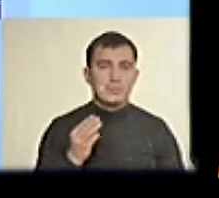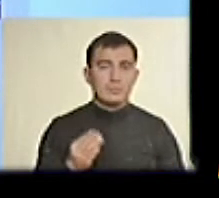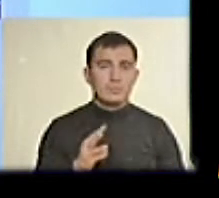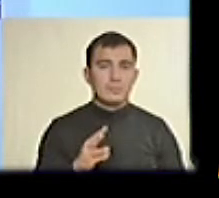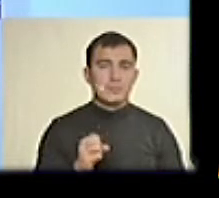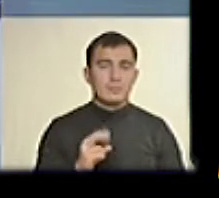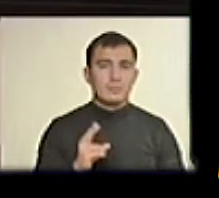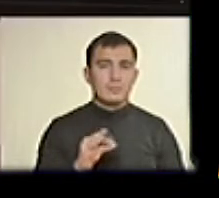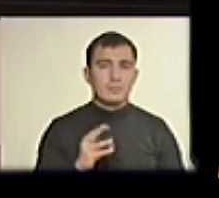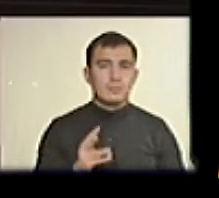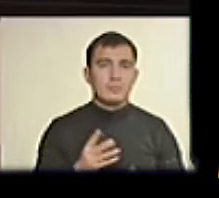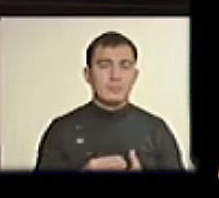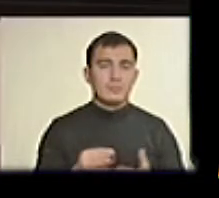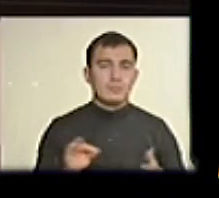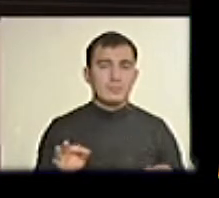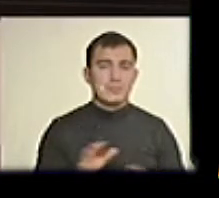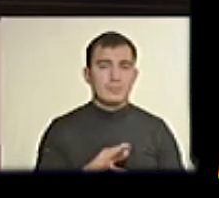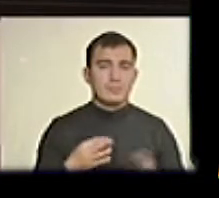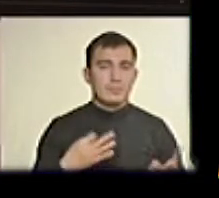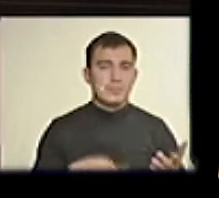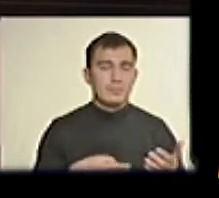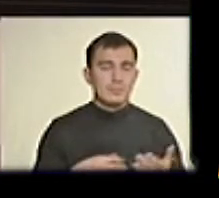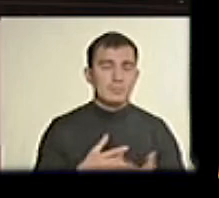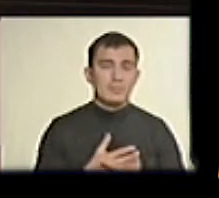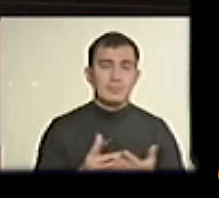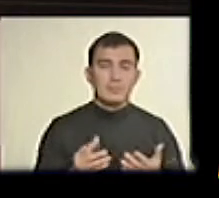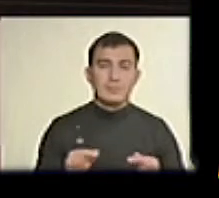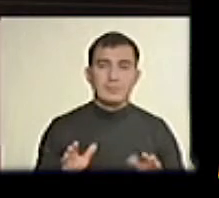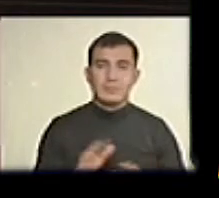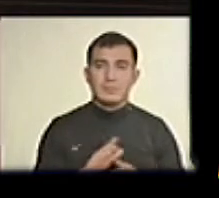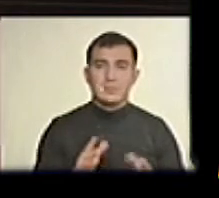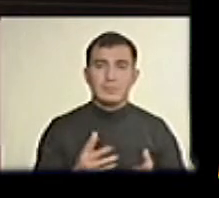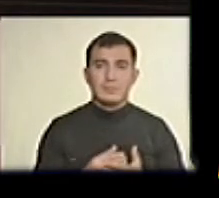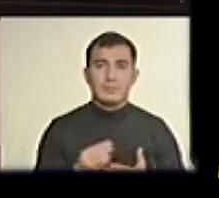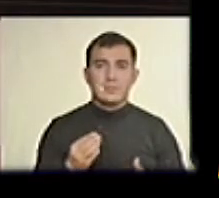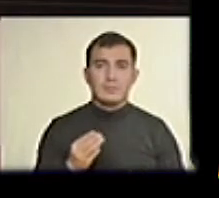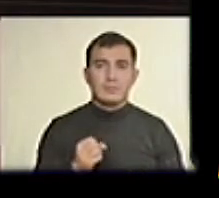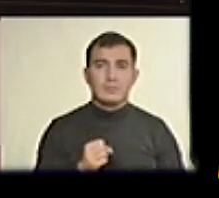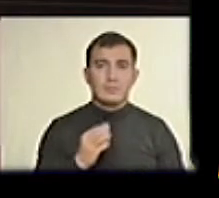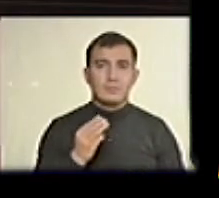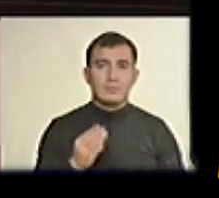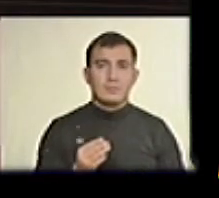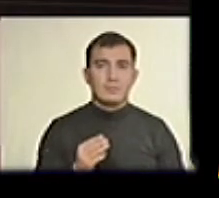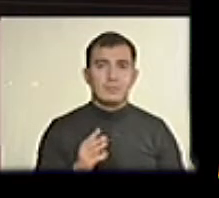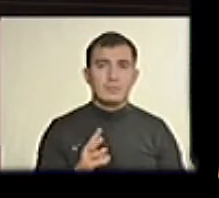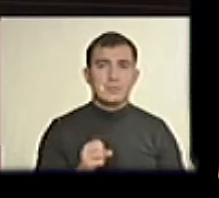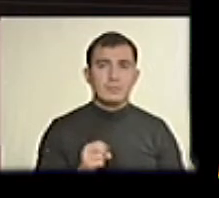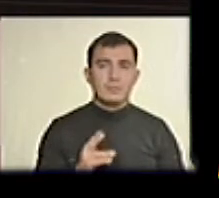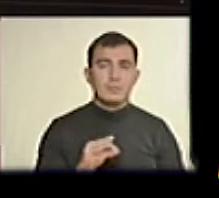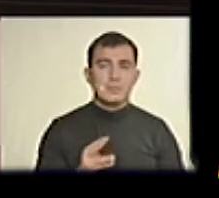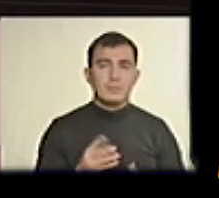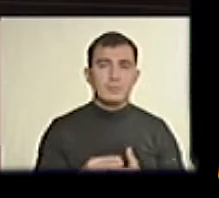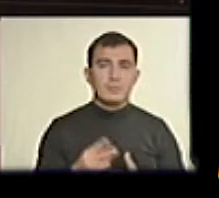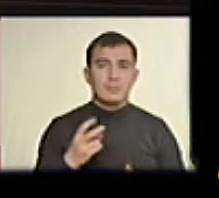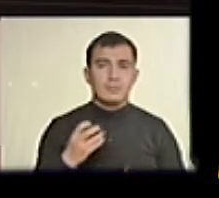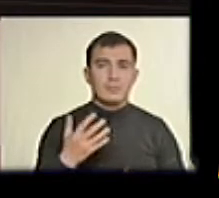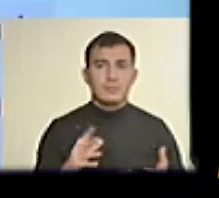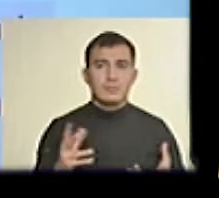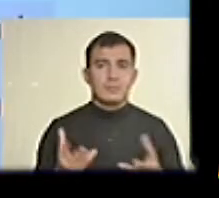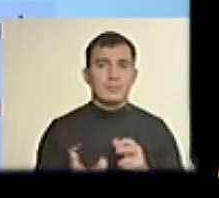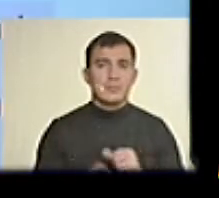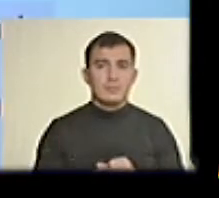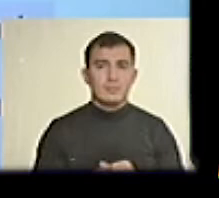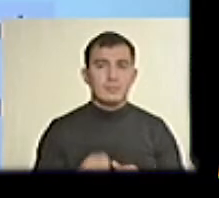o'zining ayni avj pallasida edi. Chunki bu shoshmaqom yordamida 250 dan ortiq turli